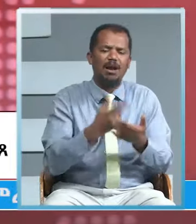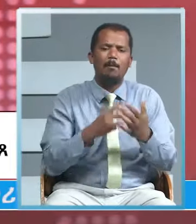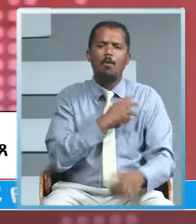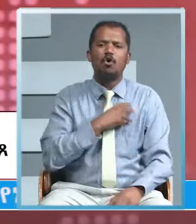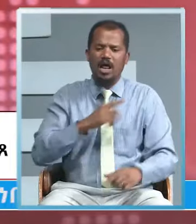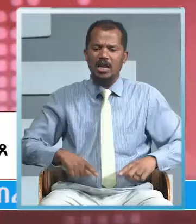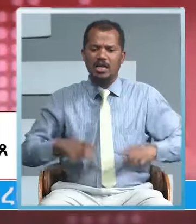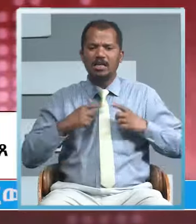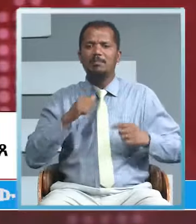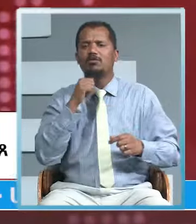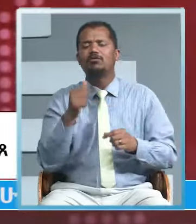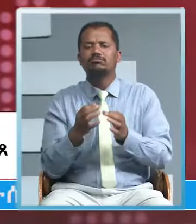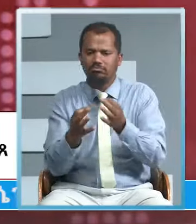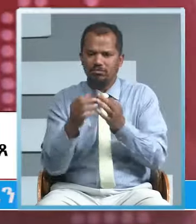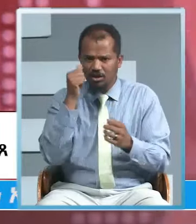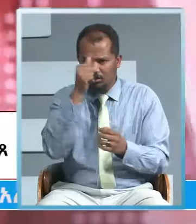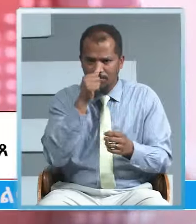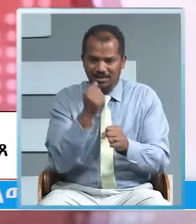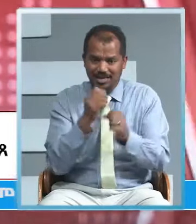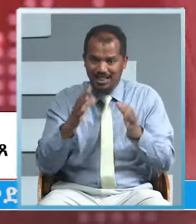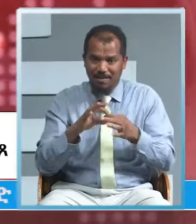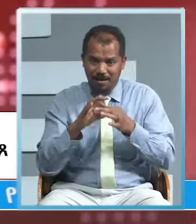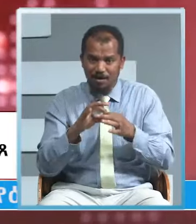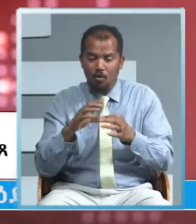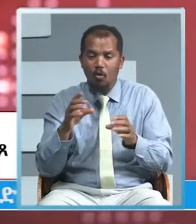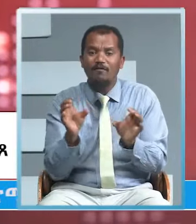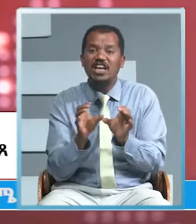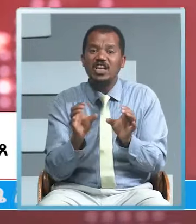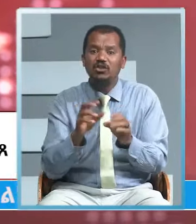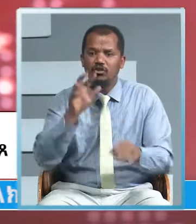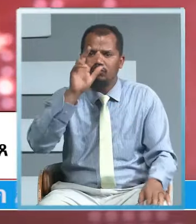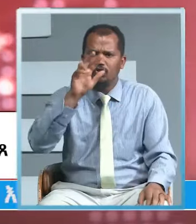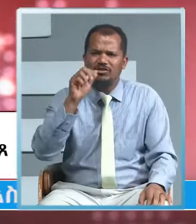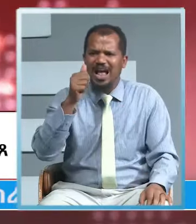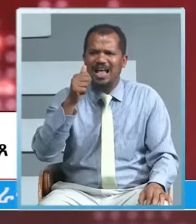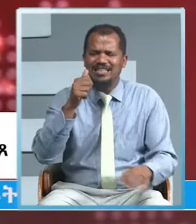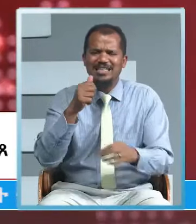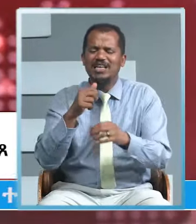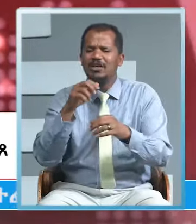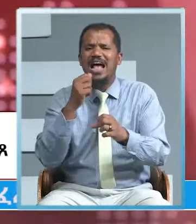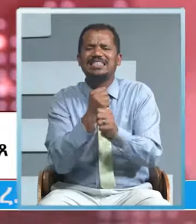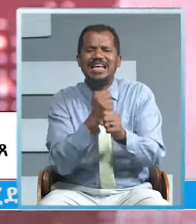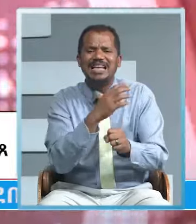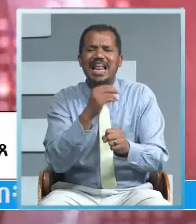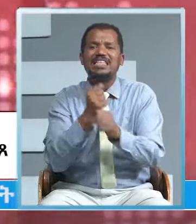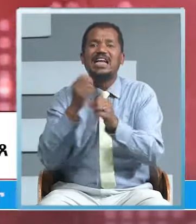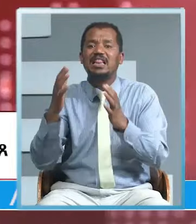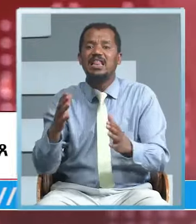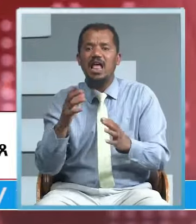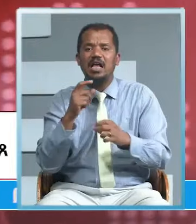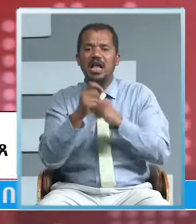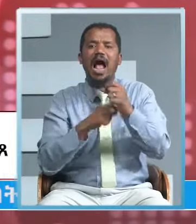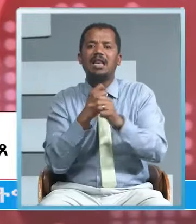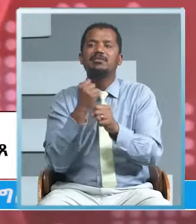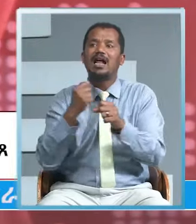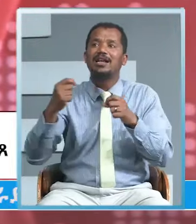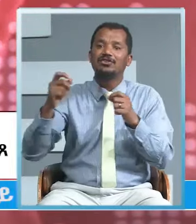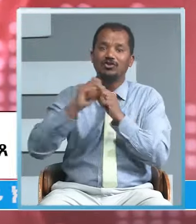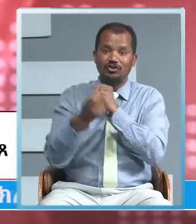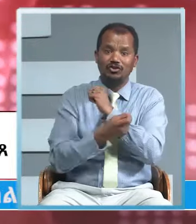ሞራል እንደማይኖራት ተገለጸ። የኢትዮጵያ ሰራተኛ ማህበራት ኮንፌዴሬሽን 3 አሰሪና ሰራተኛን በተመለከተ ከዓለም ስራ